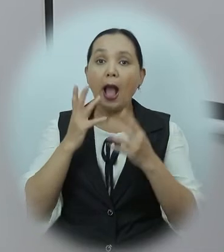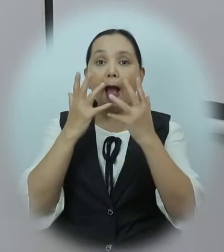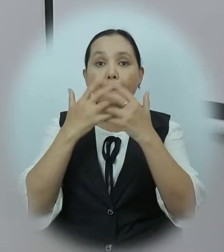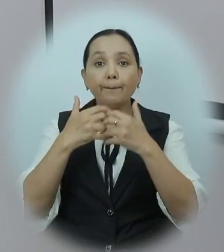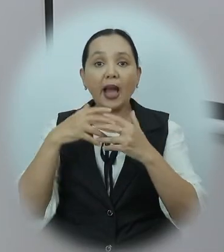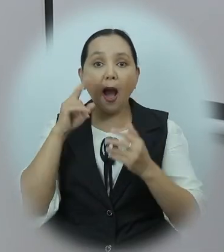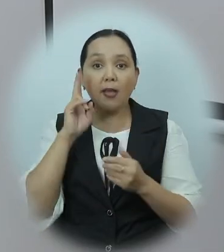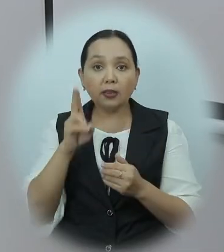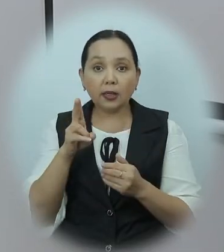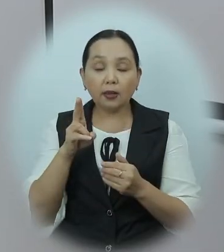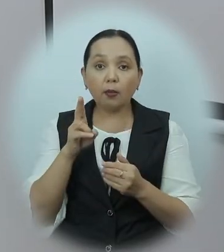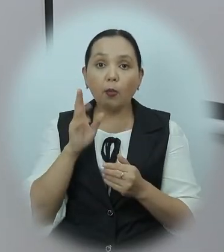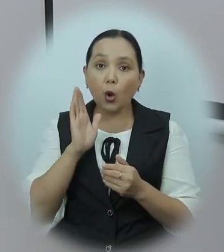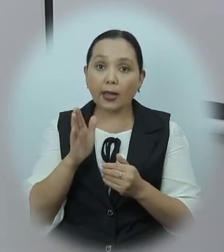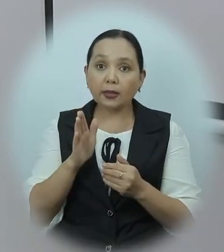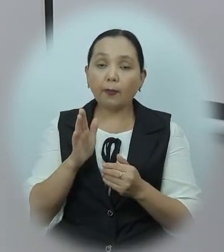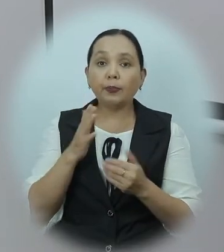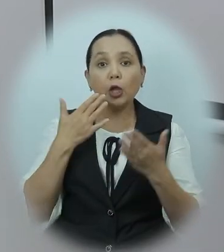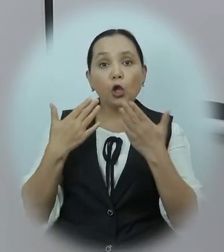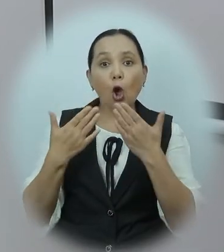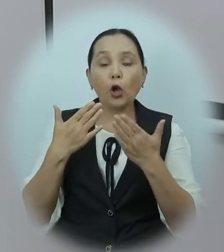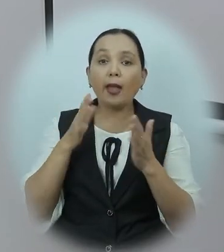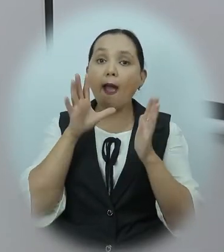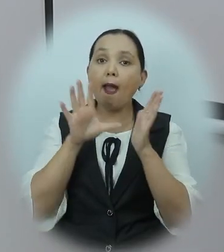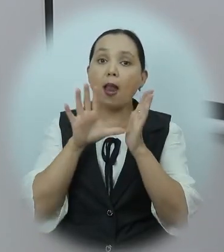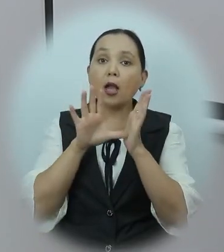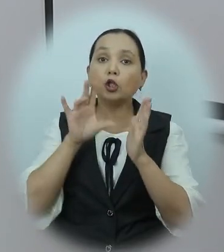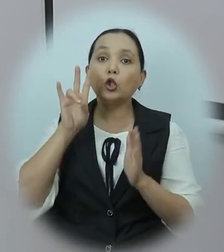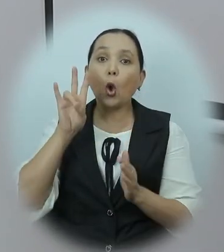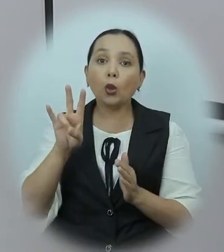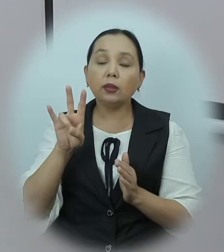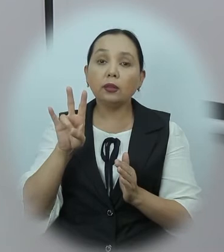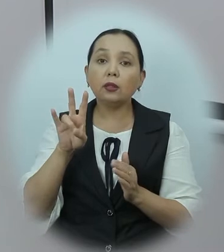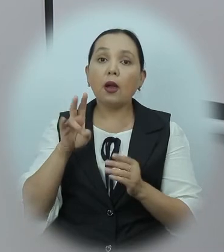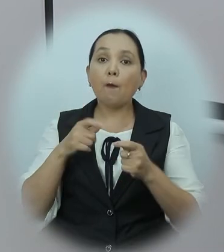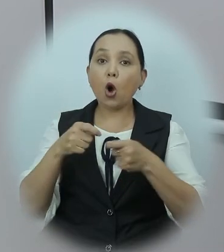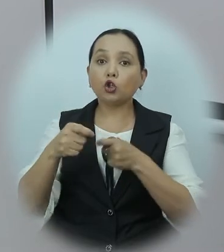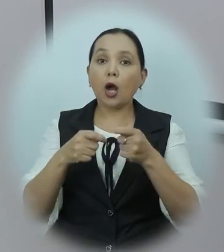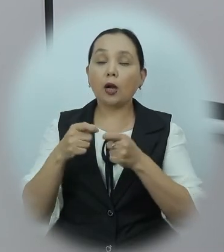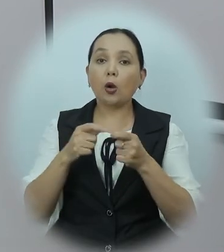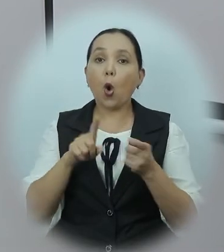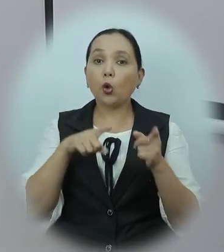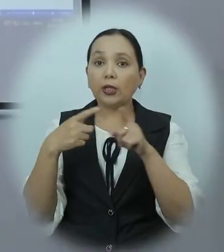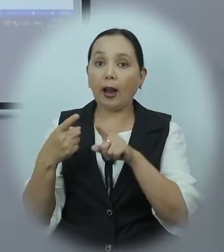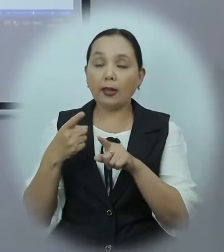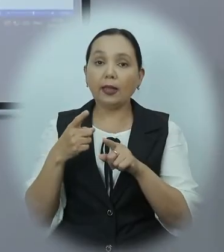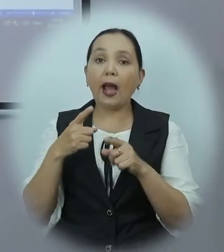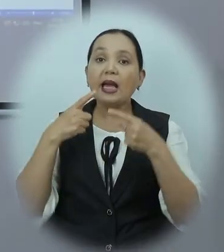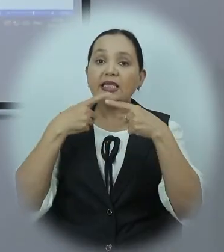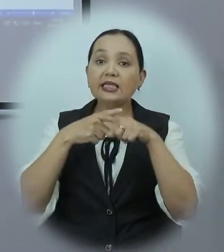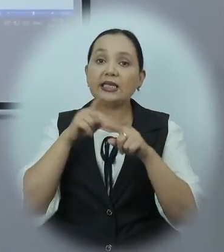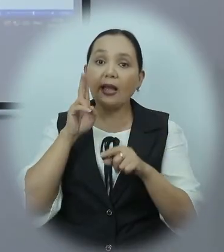mexanik boshqariladigan deyiladi yoki bo'lmasam elektron boshqariladigan deb o'tiladi.